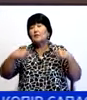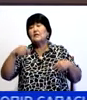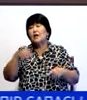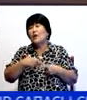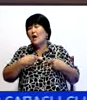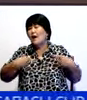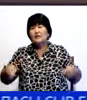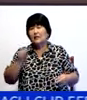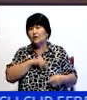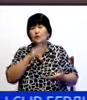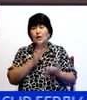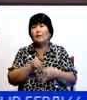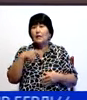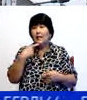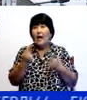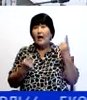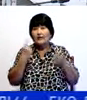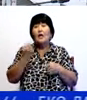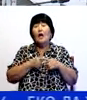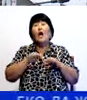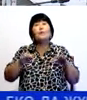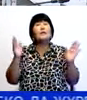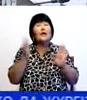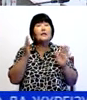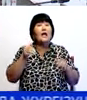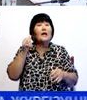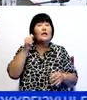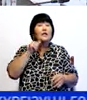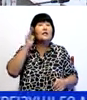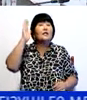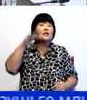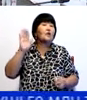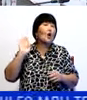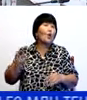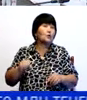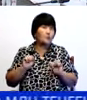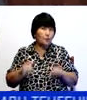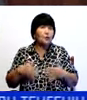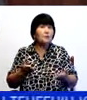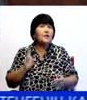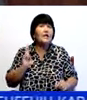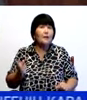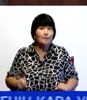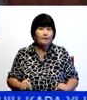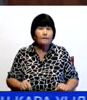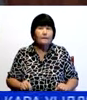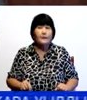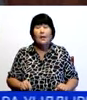сан объектісі барын алға тартты. Ал балалар тағдырына, елдің ертеңіне қол сермей салуға мүмкіндік берген кім?